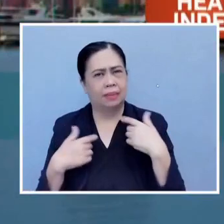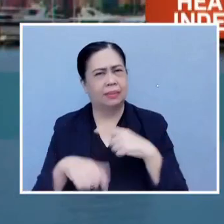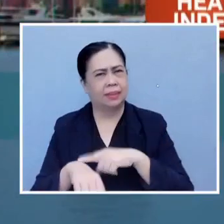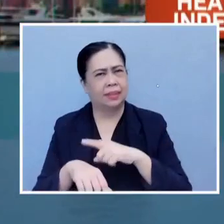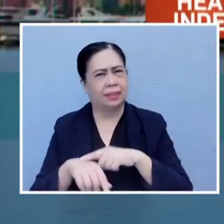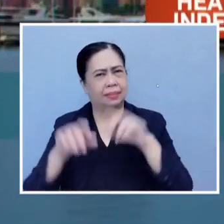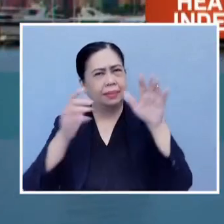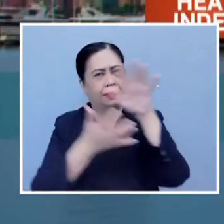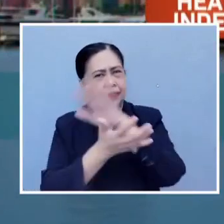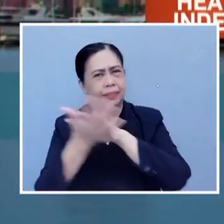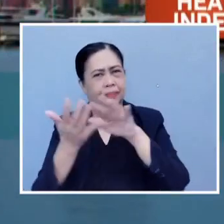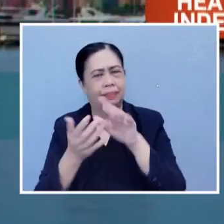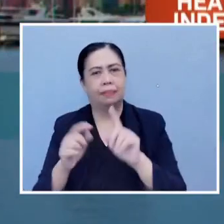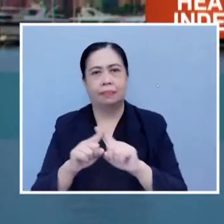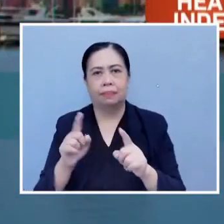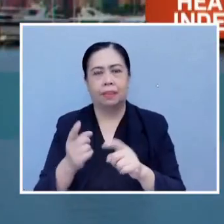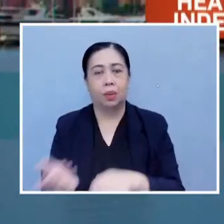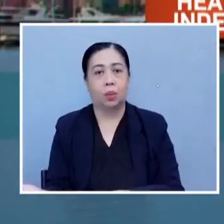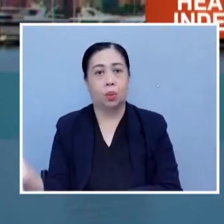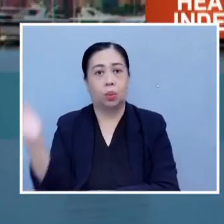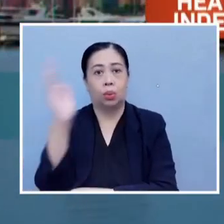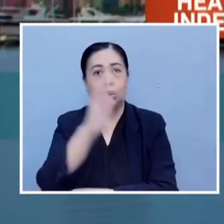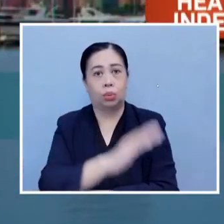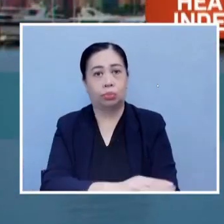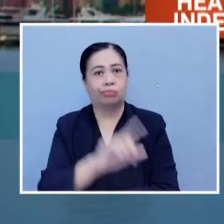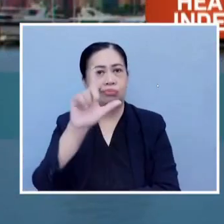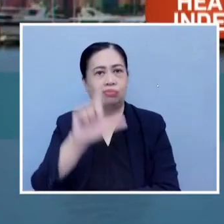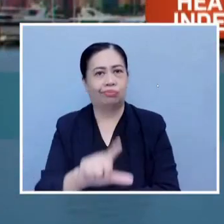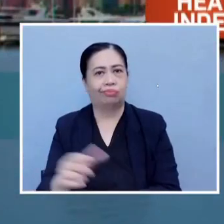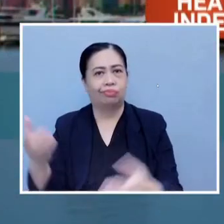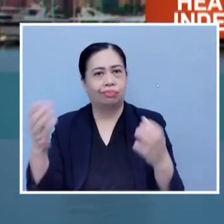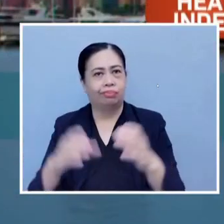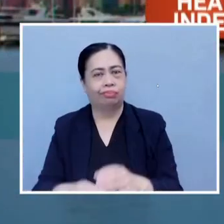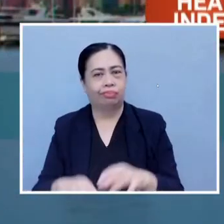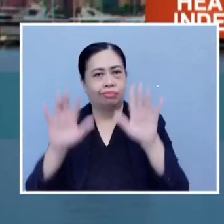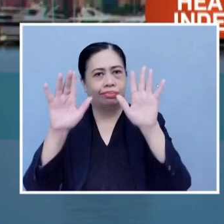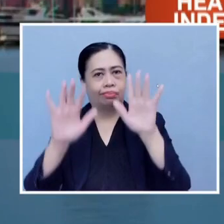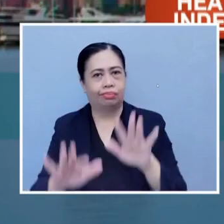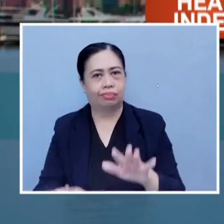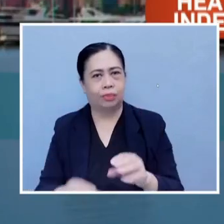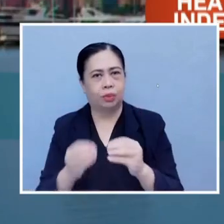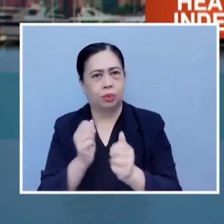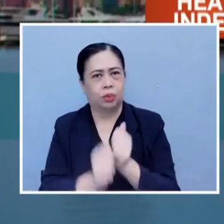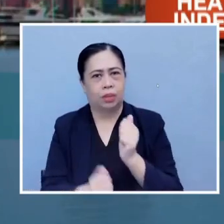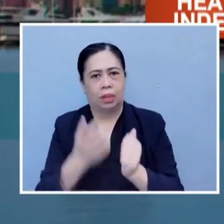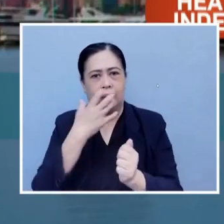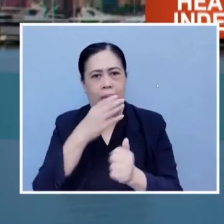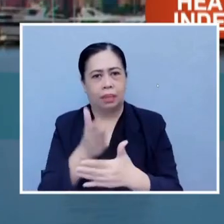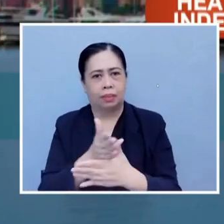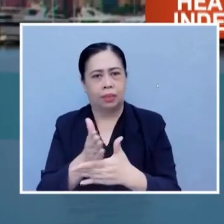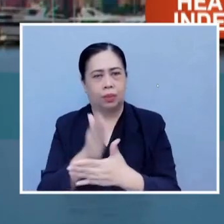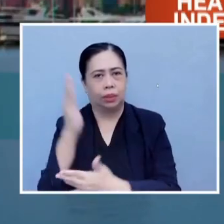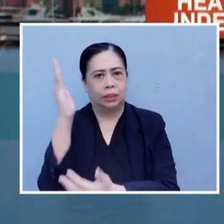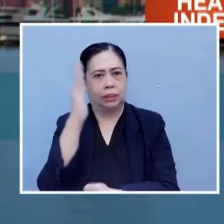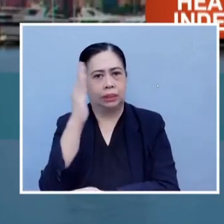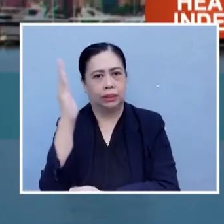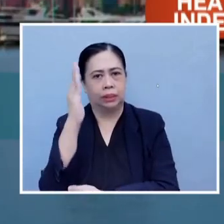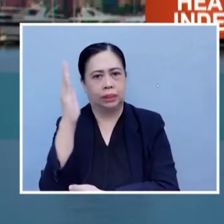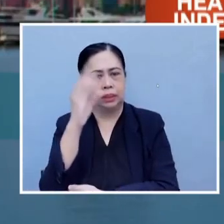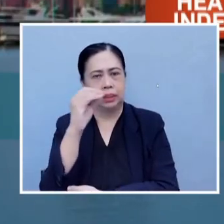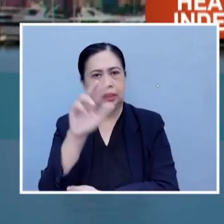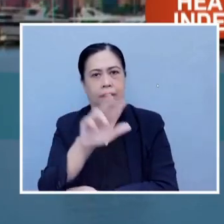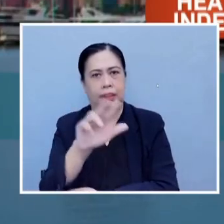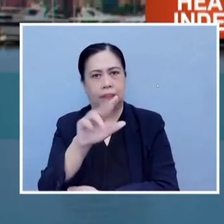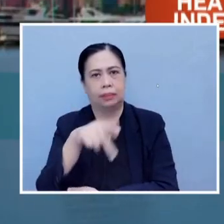maulap, pero buong araw mababa ang tsansa ng ulan at pinakamainit sa pagitan po ng tanghali at alas